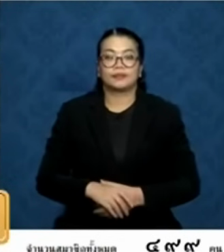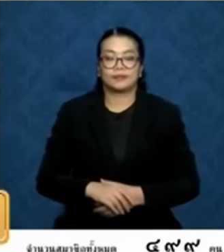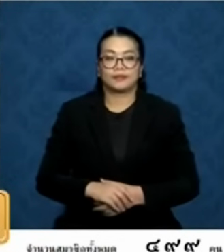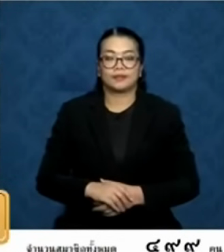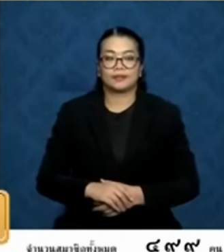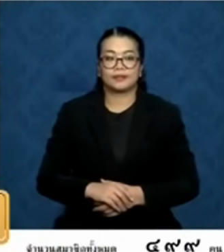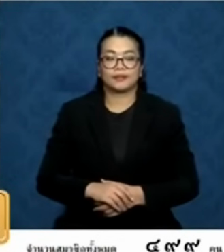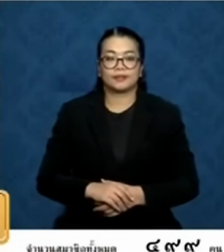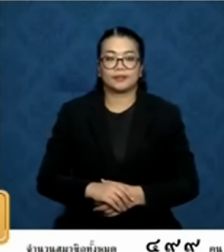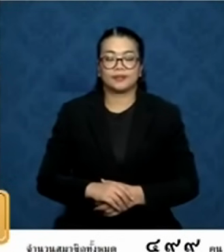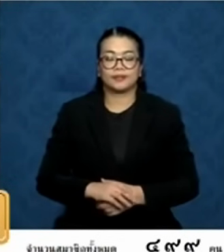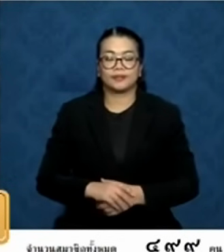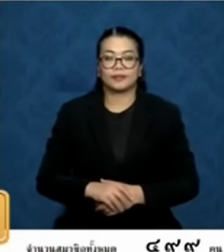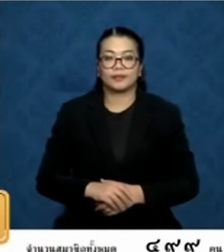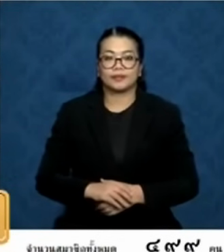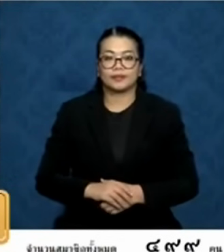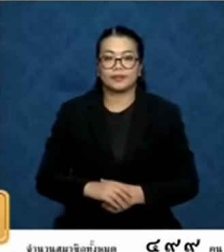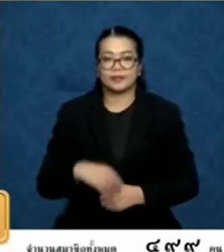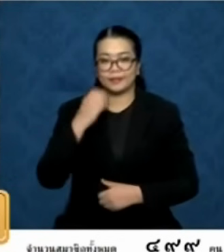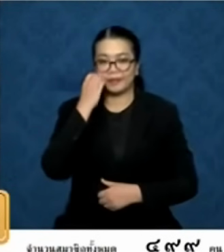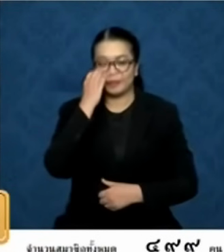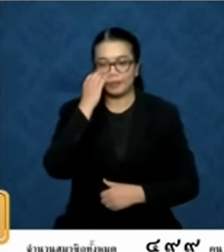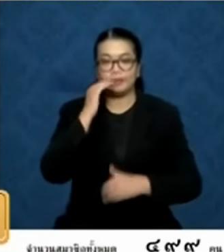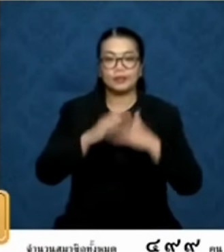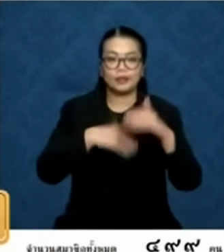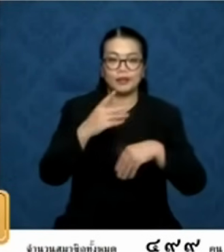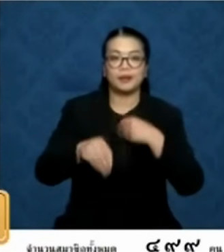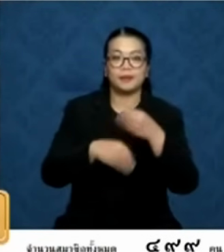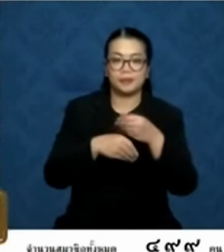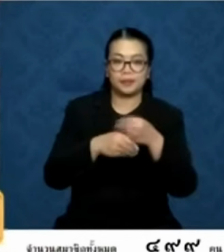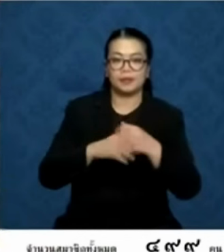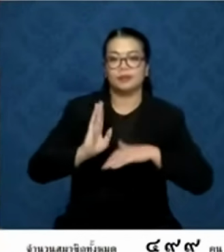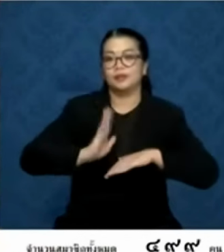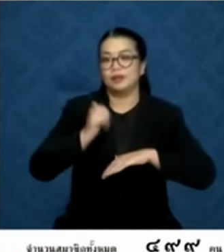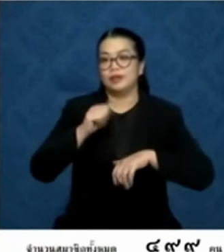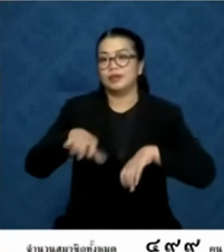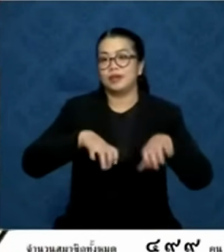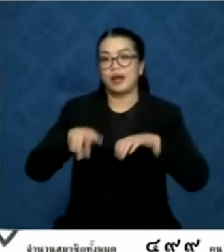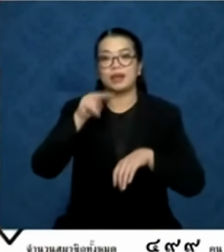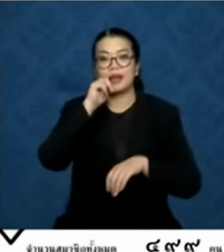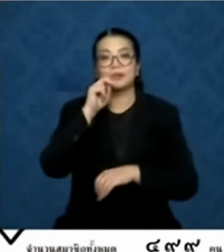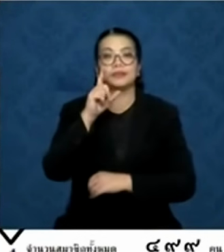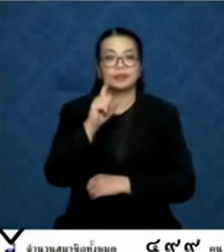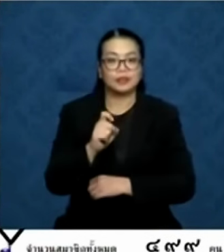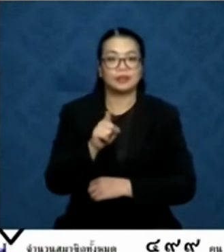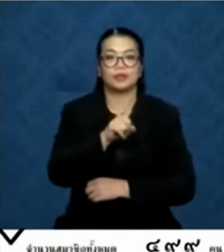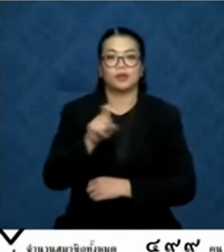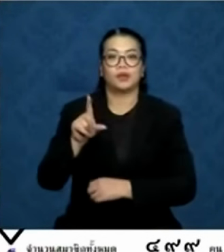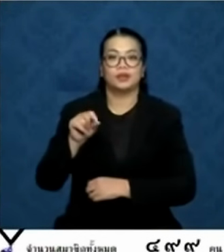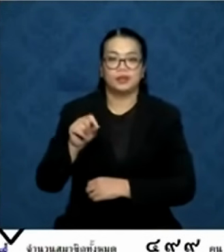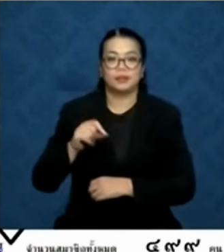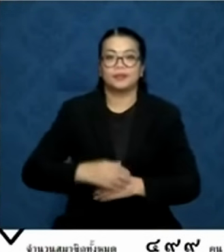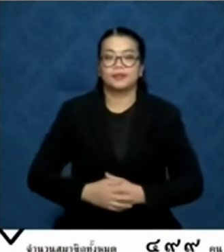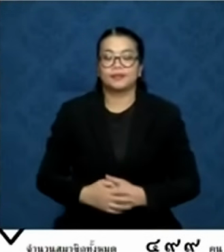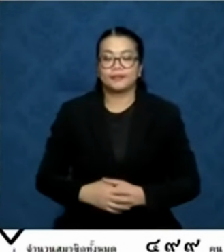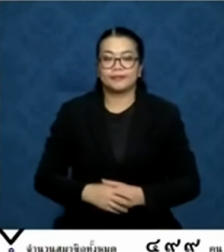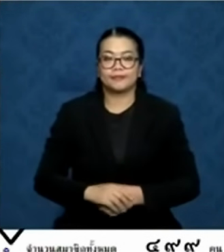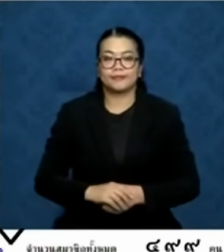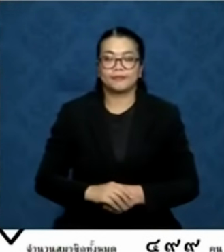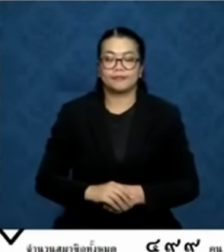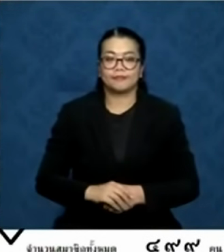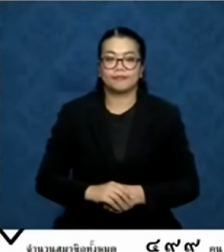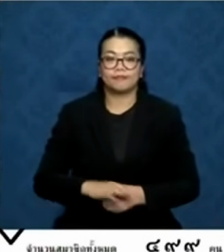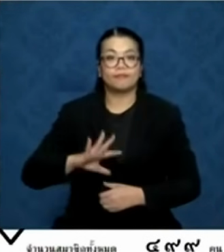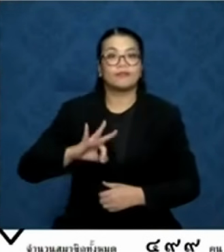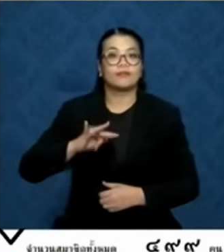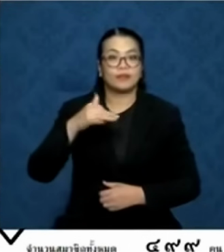298,646 ไร่พัฒนาและเพิ่มศักยภาพการจัดการน้ำเสีย120แห่งอนุรักษ์ฟื้นฟู